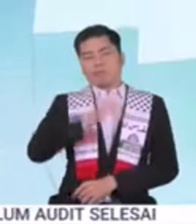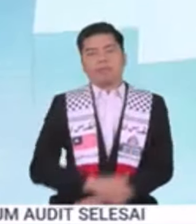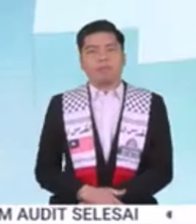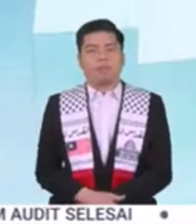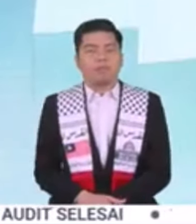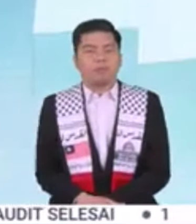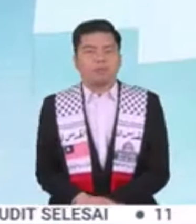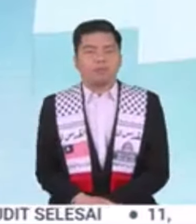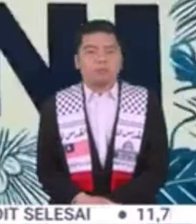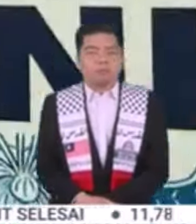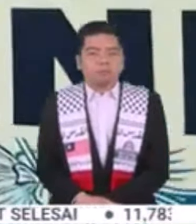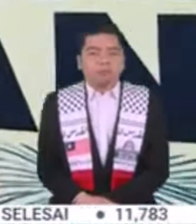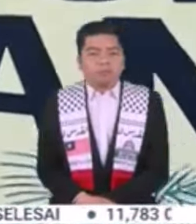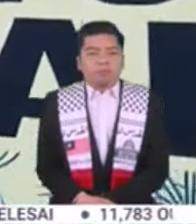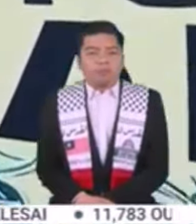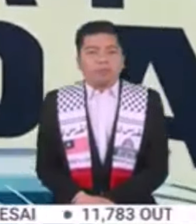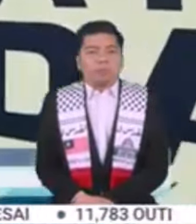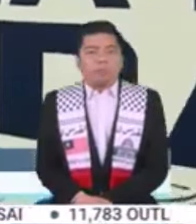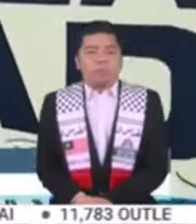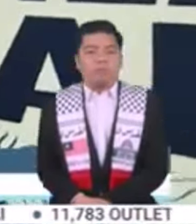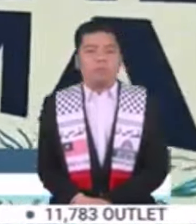kerajaan.